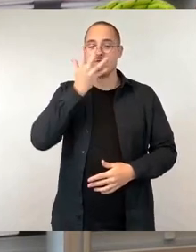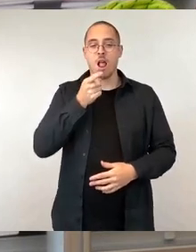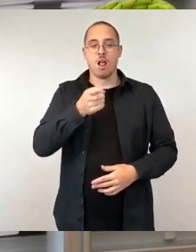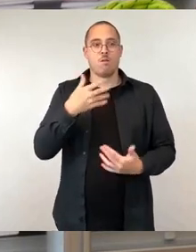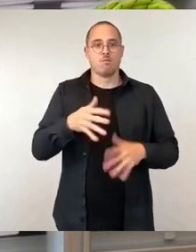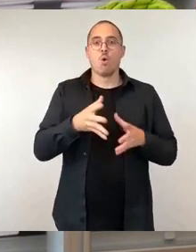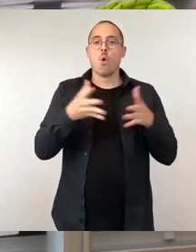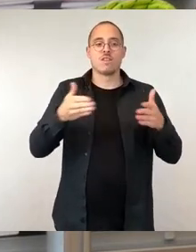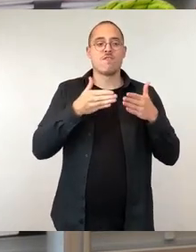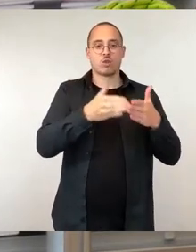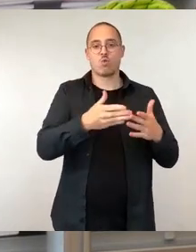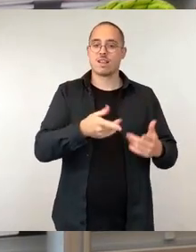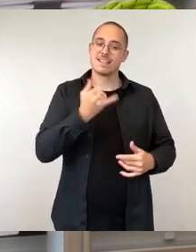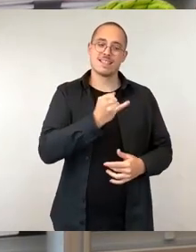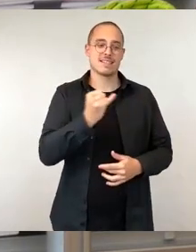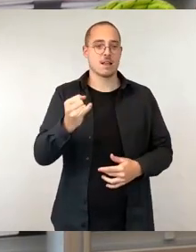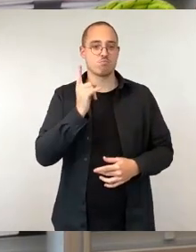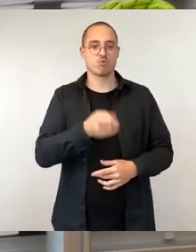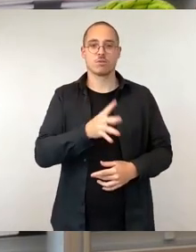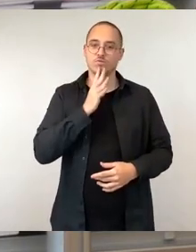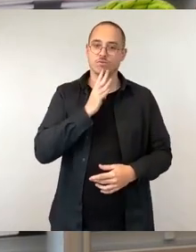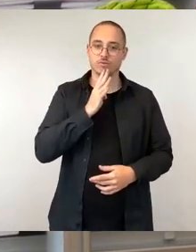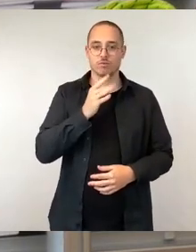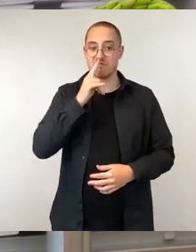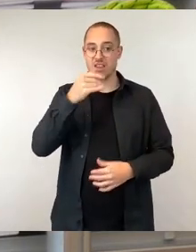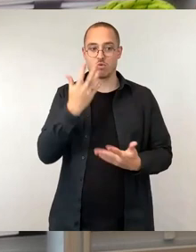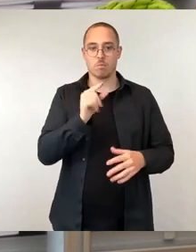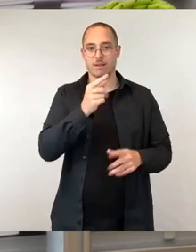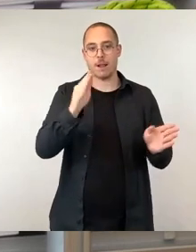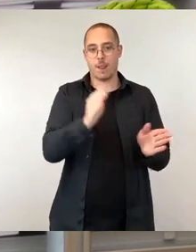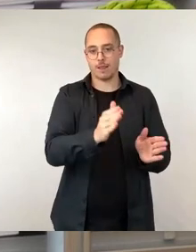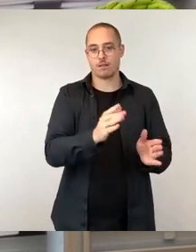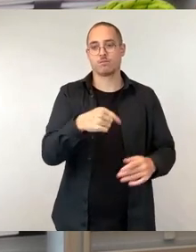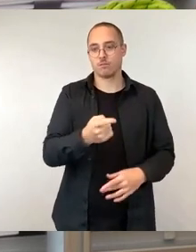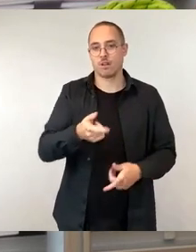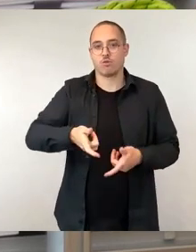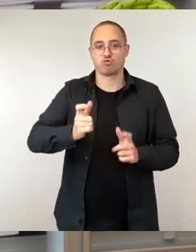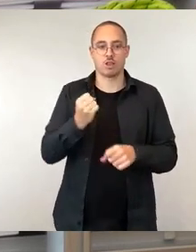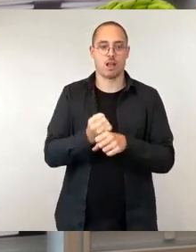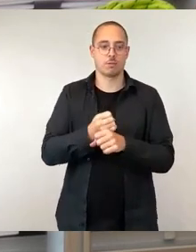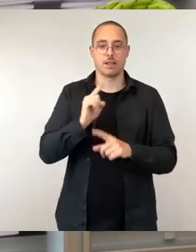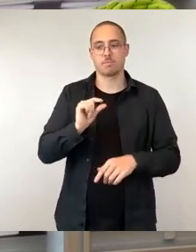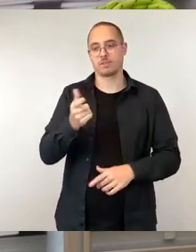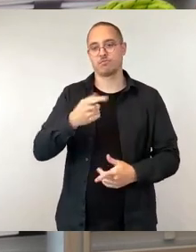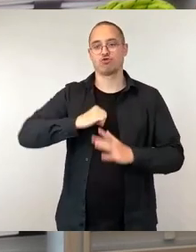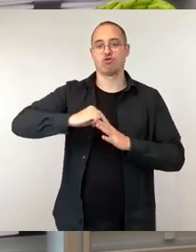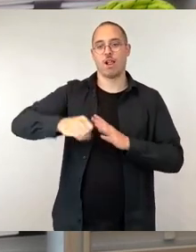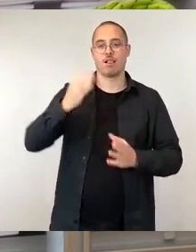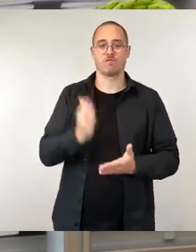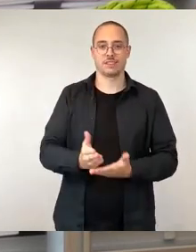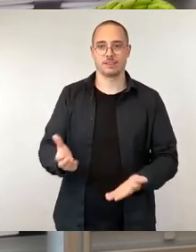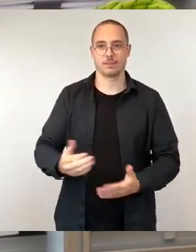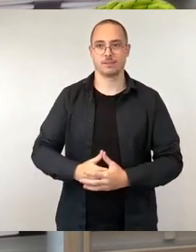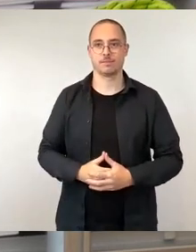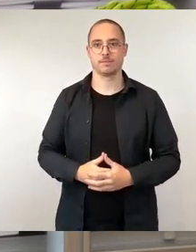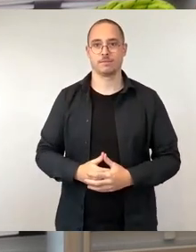kleiner wird, kommt man vielleicht auch mal zu einem Ende der Ausschussarbeit. Und am Ende kann ich, wenn ich einen Antrag eingebracht habe